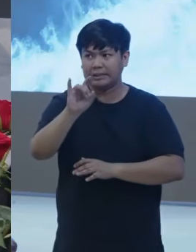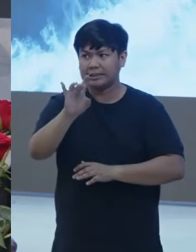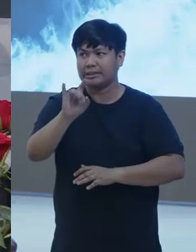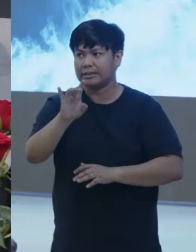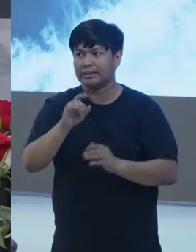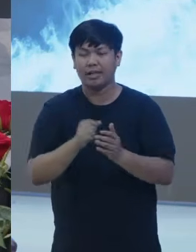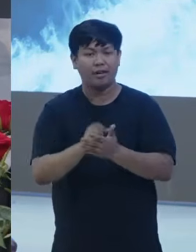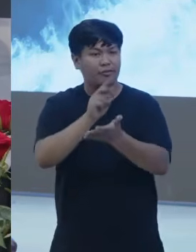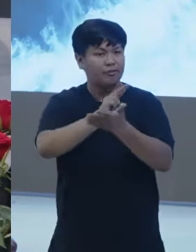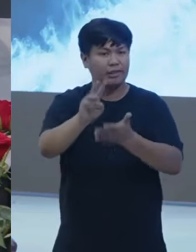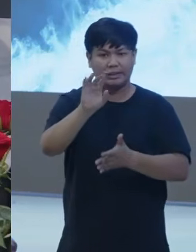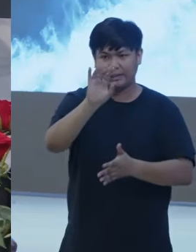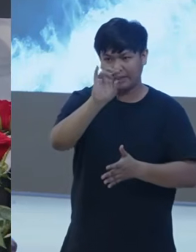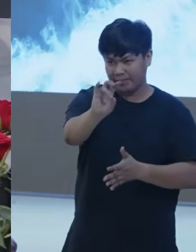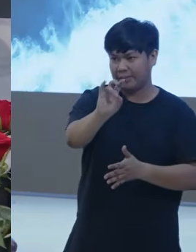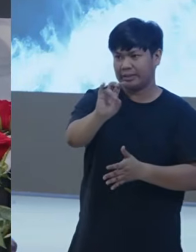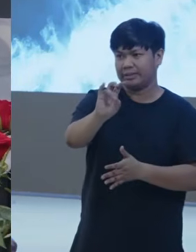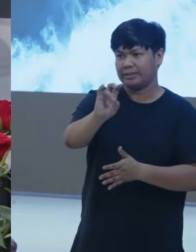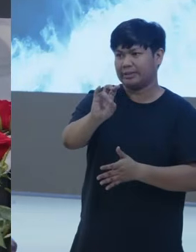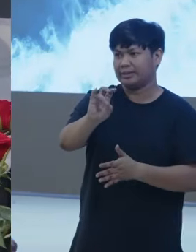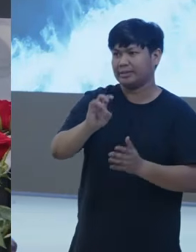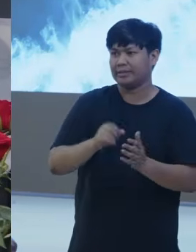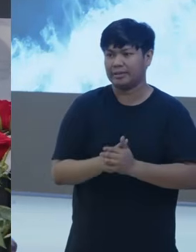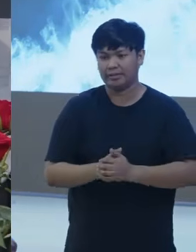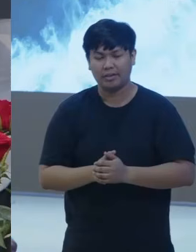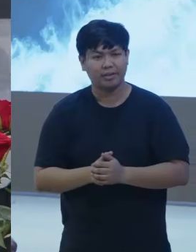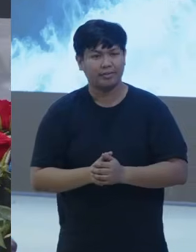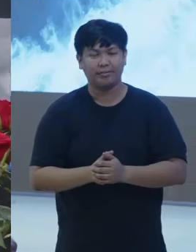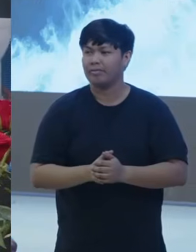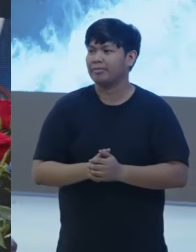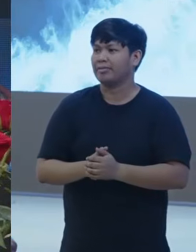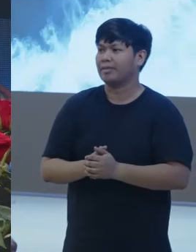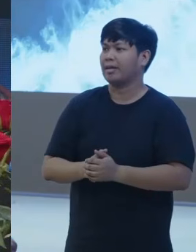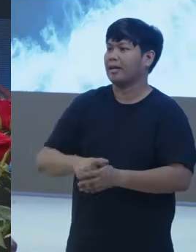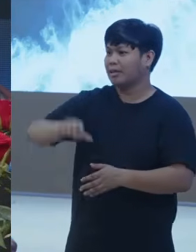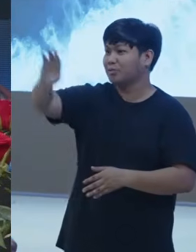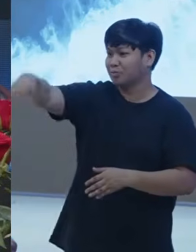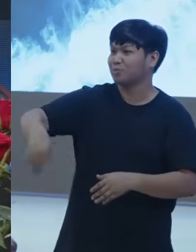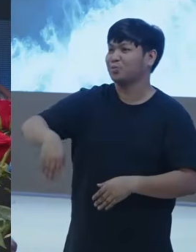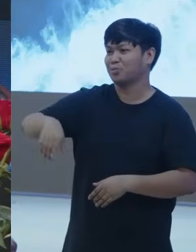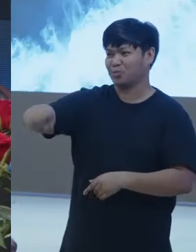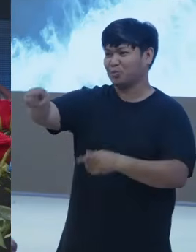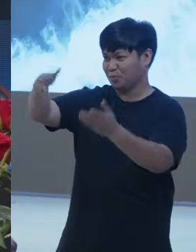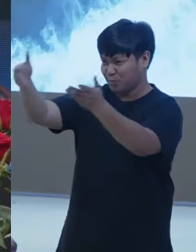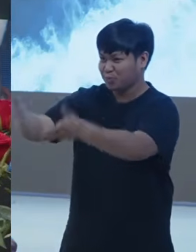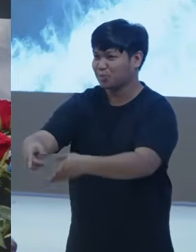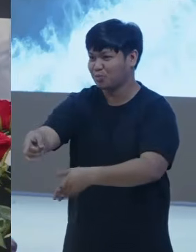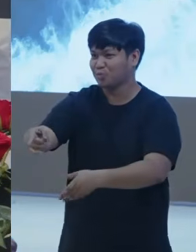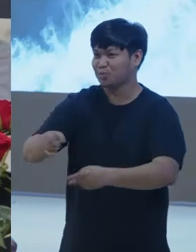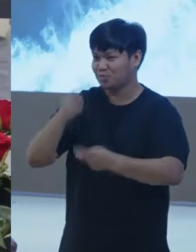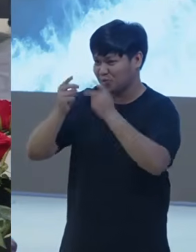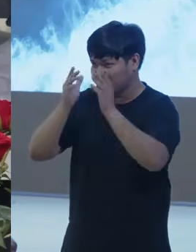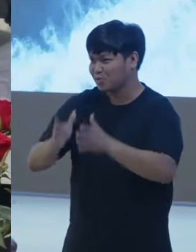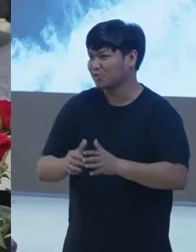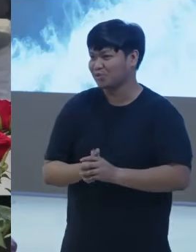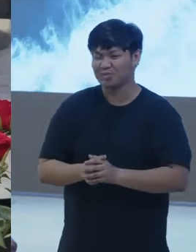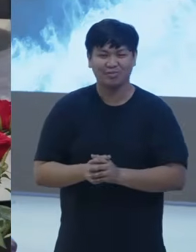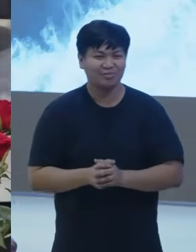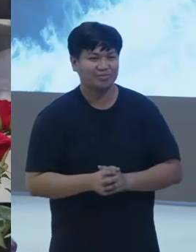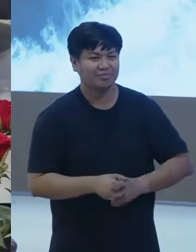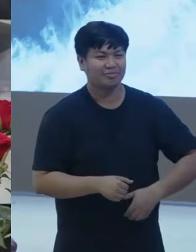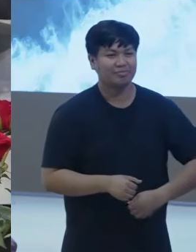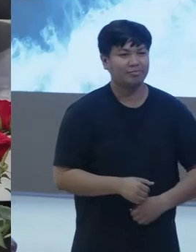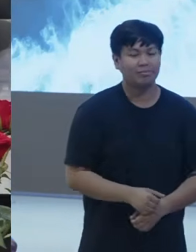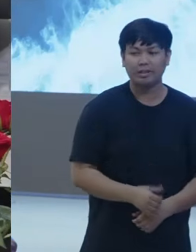18, verse 7. Sabi kasi doon ng Panginoon sa pamamagitan ni Jeremiah, if at any time